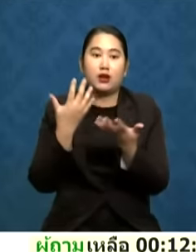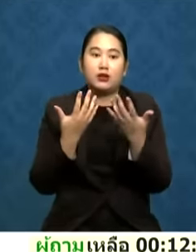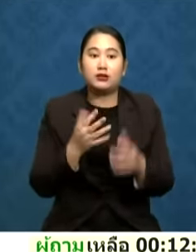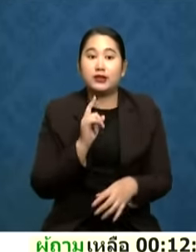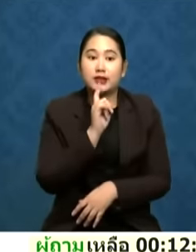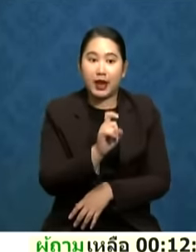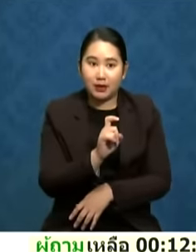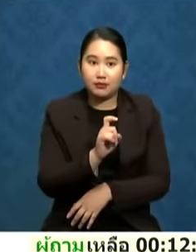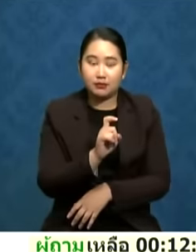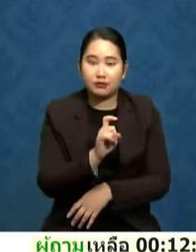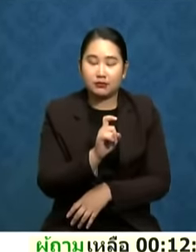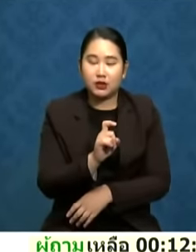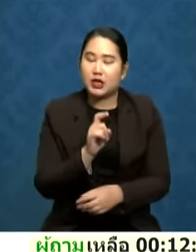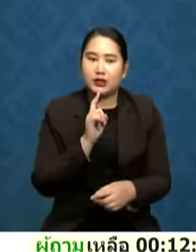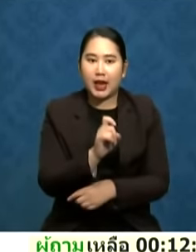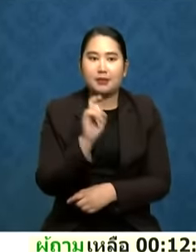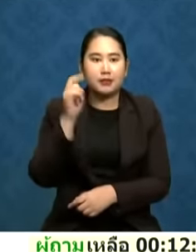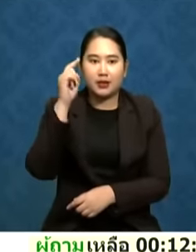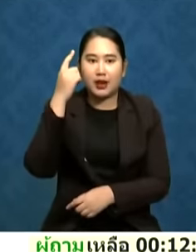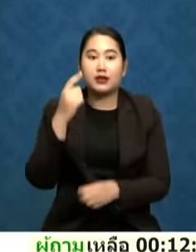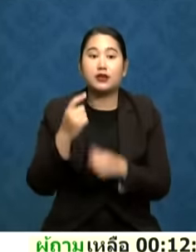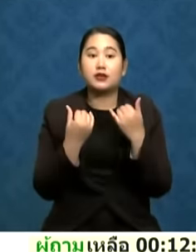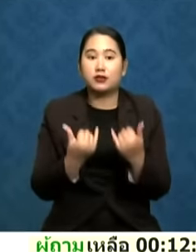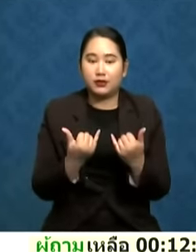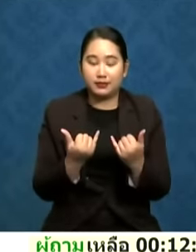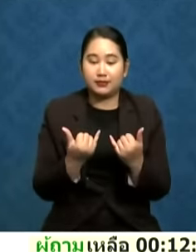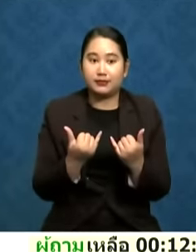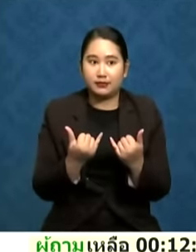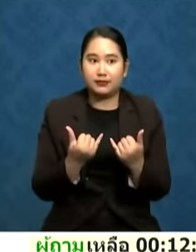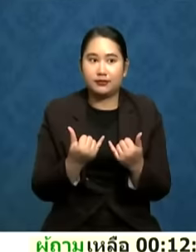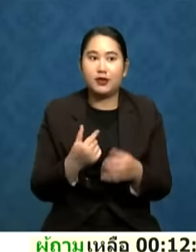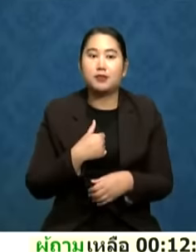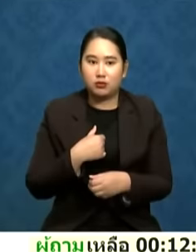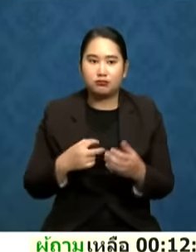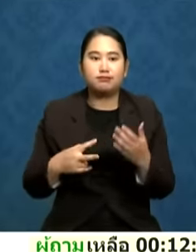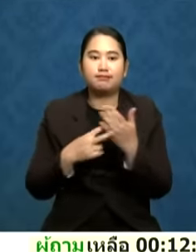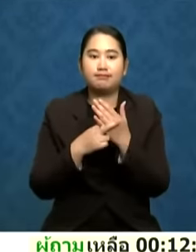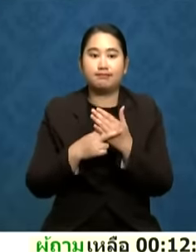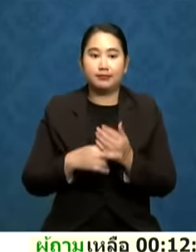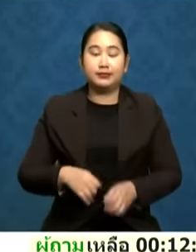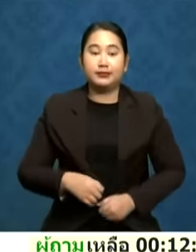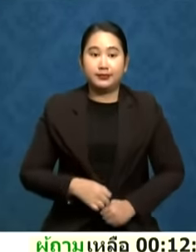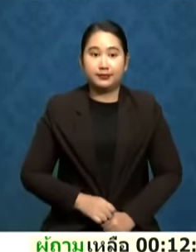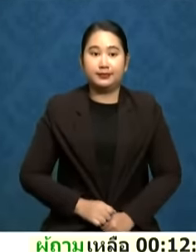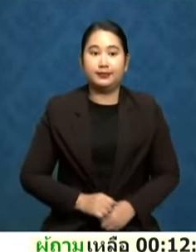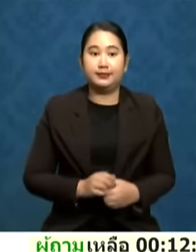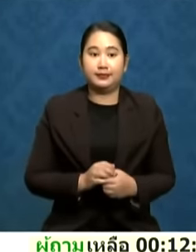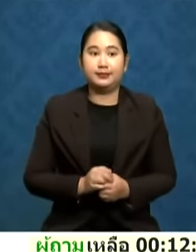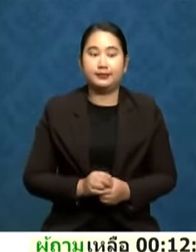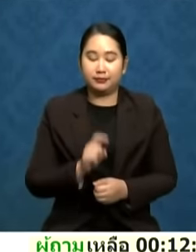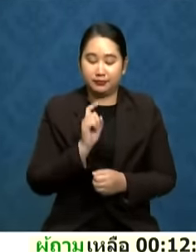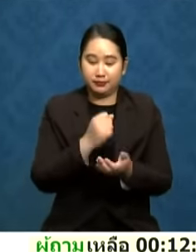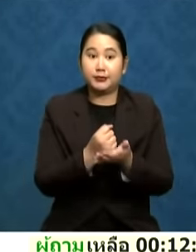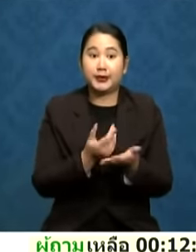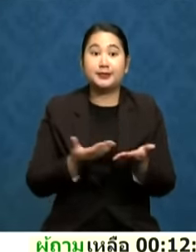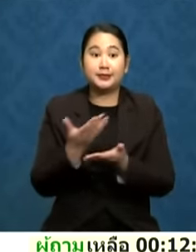ทำในเหตุการณฑ ans aเปปัจุบันนี้ผมมาท่วง th Mats uniqu ภาานกเธัได